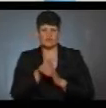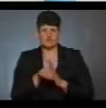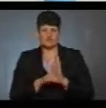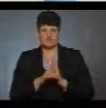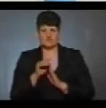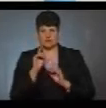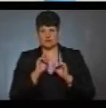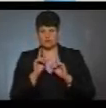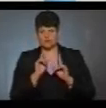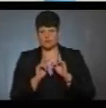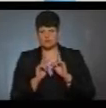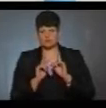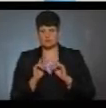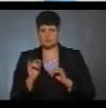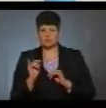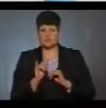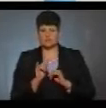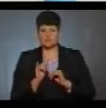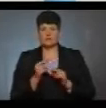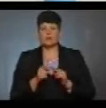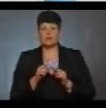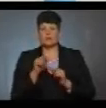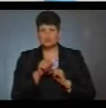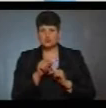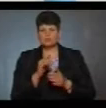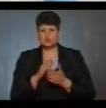Власне, і в цьому суть